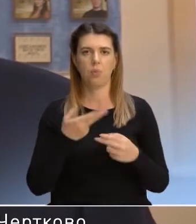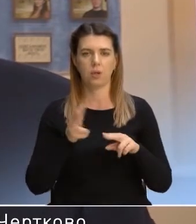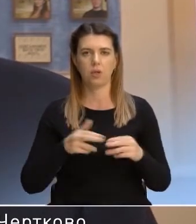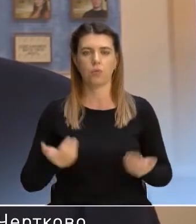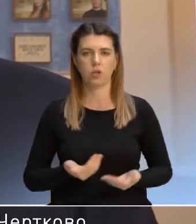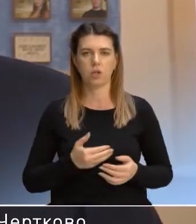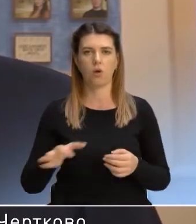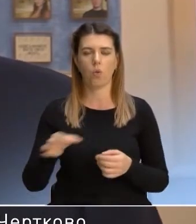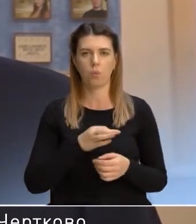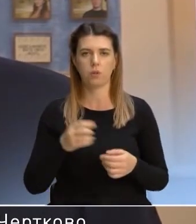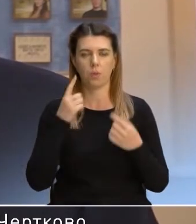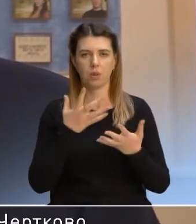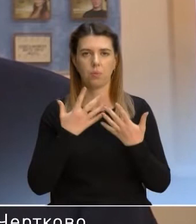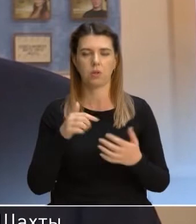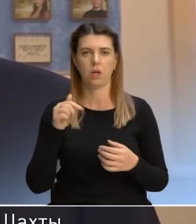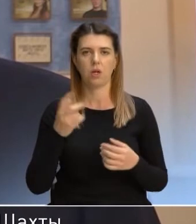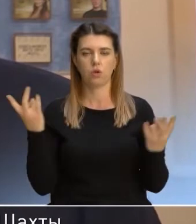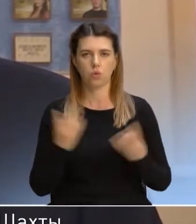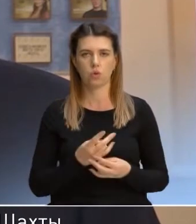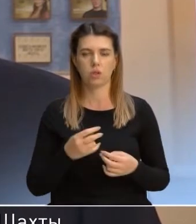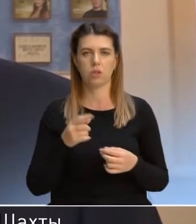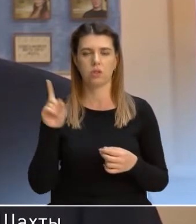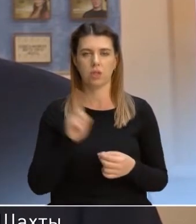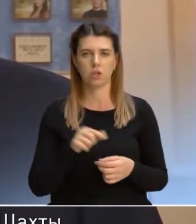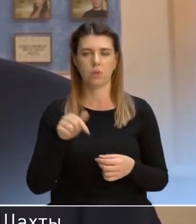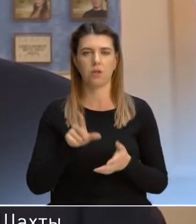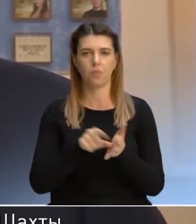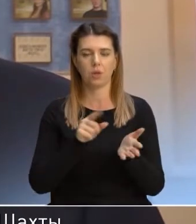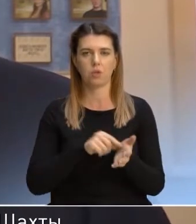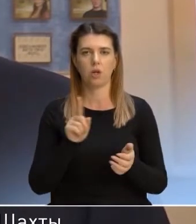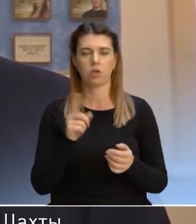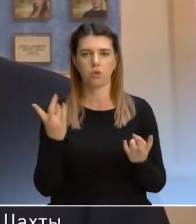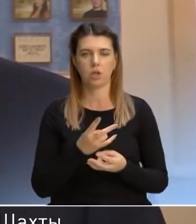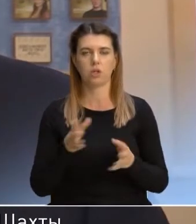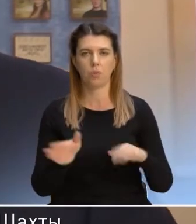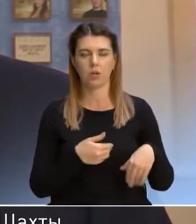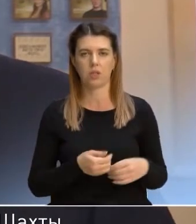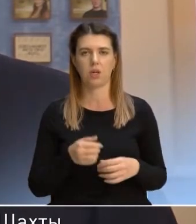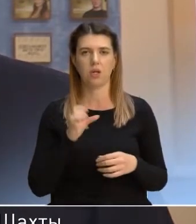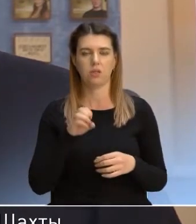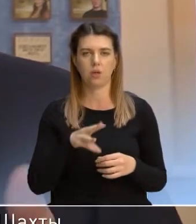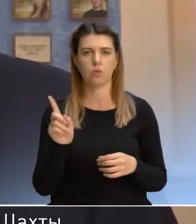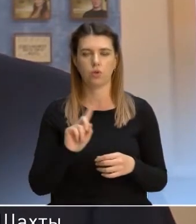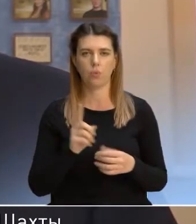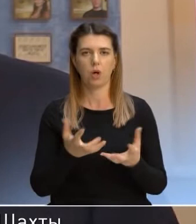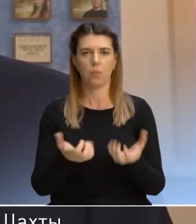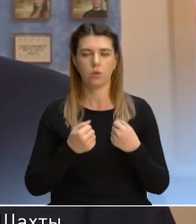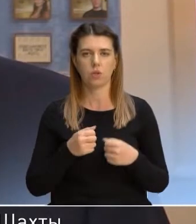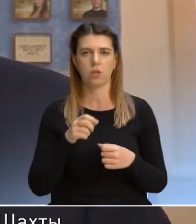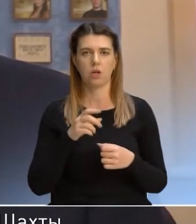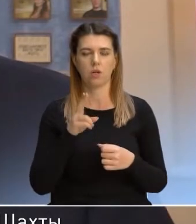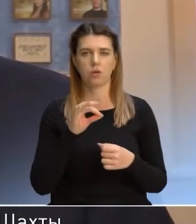жители области понимают вот необходимость значимость переписей и что ее надо пройти с тем чтобы получить